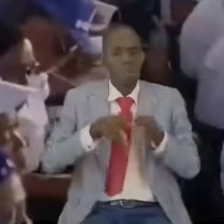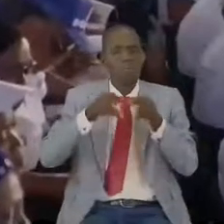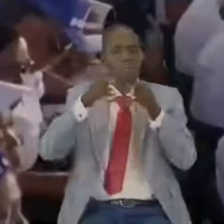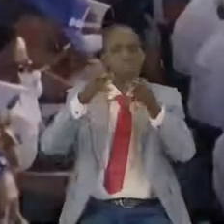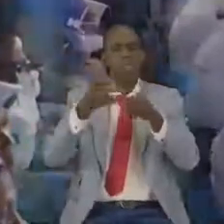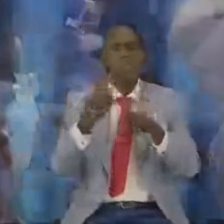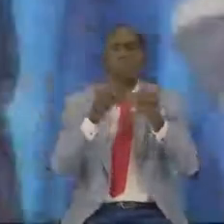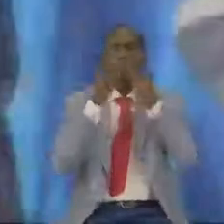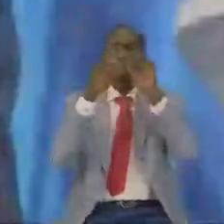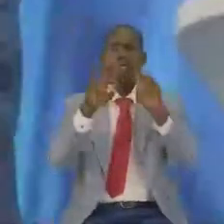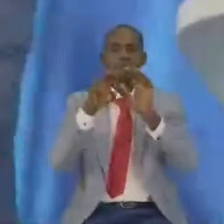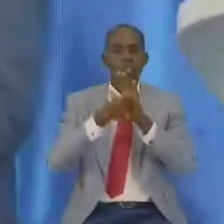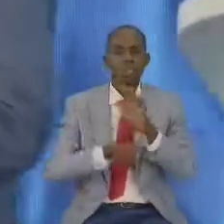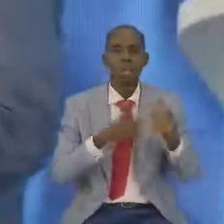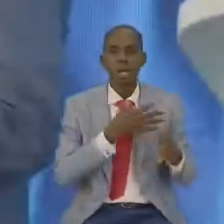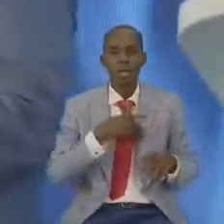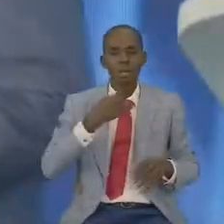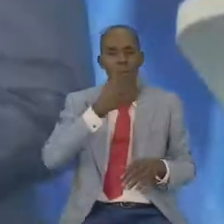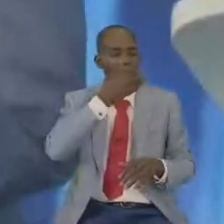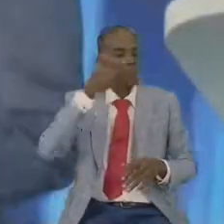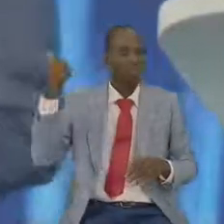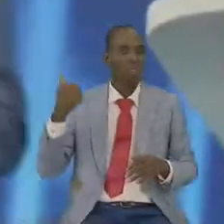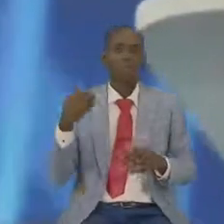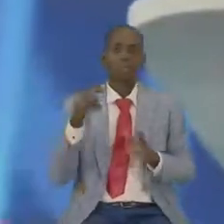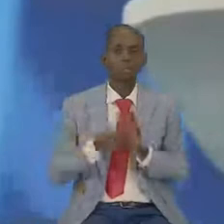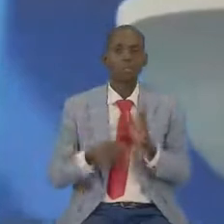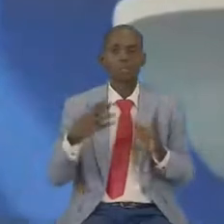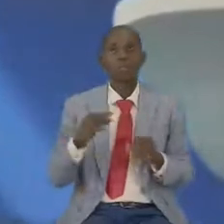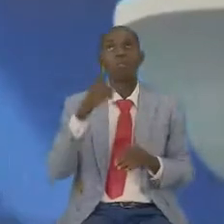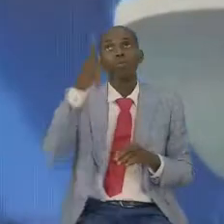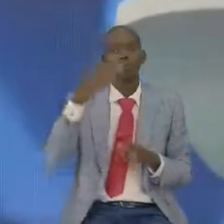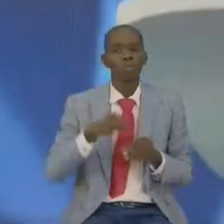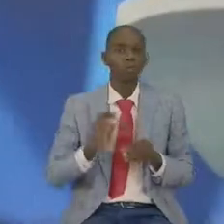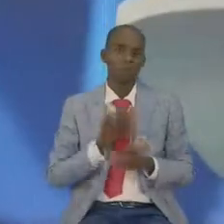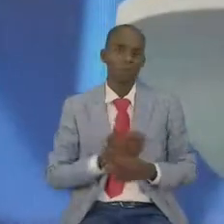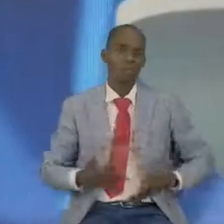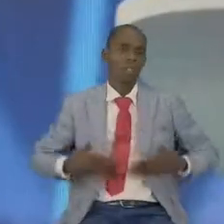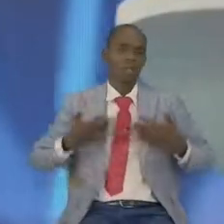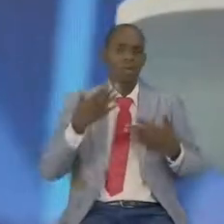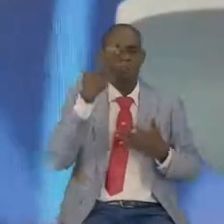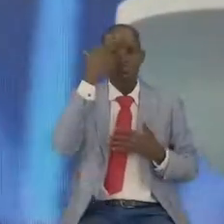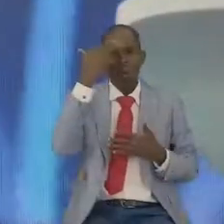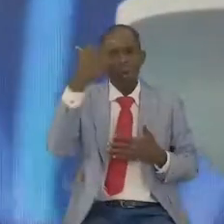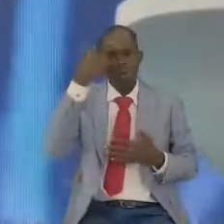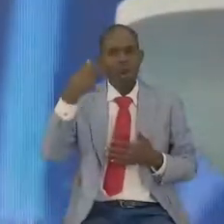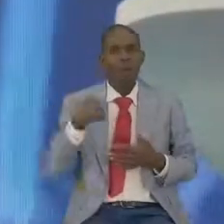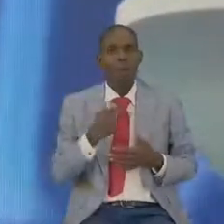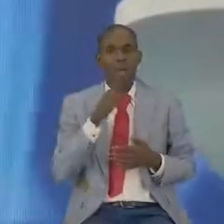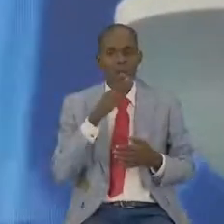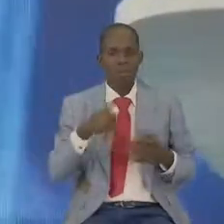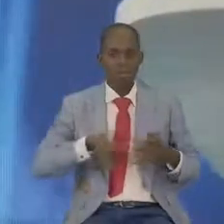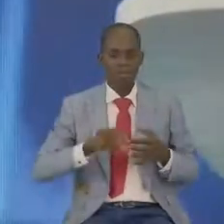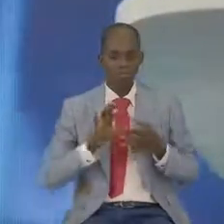bénédictions et le meilleur état de notre vie. Parce que nous ne nous séparons pas du moi,